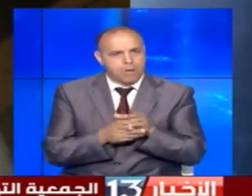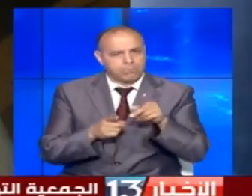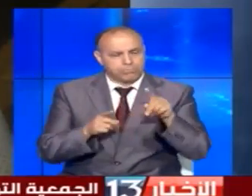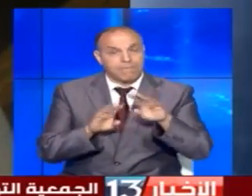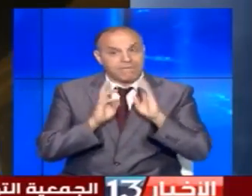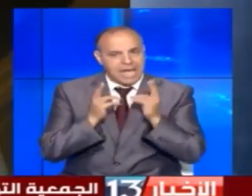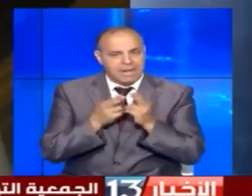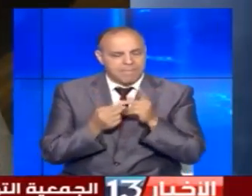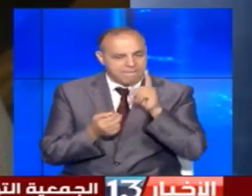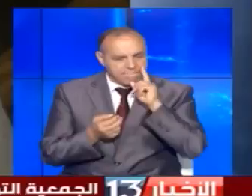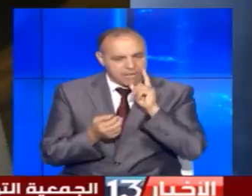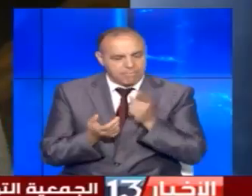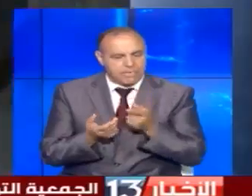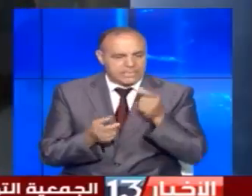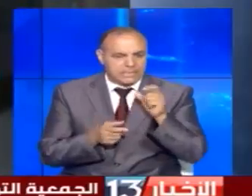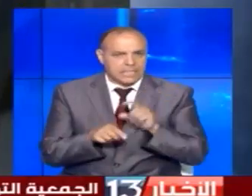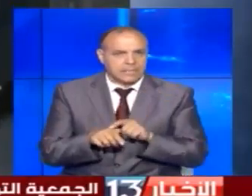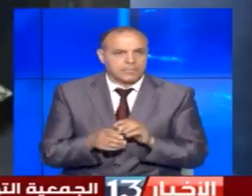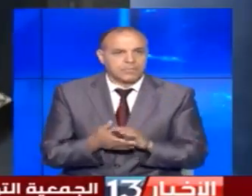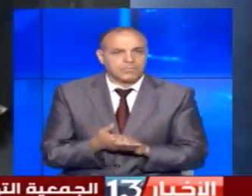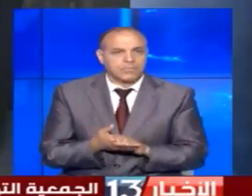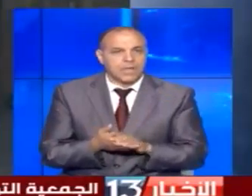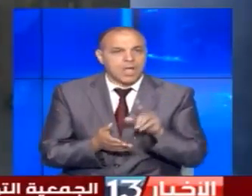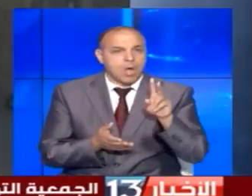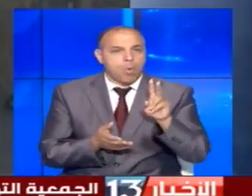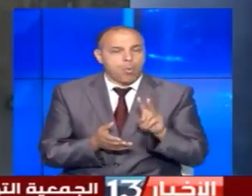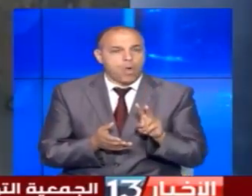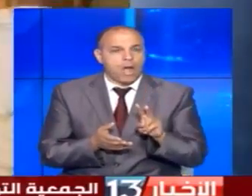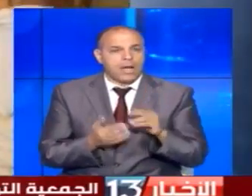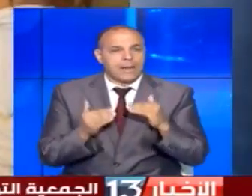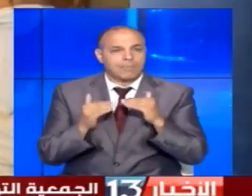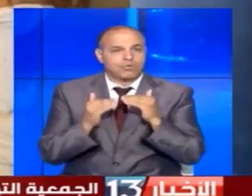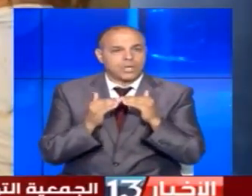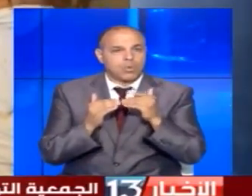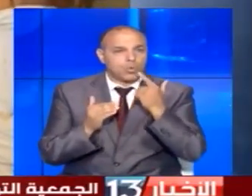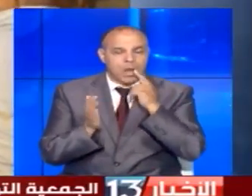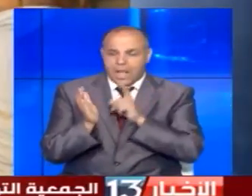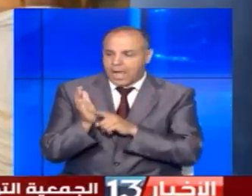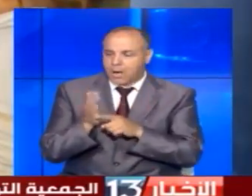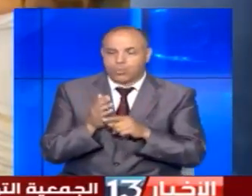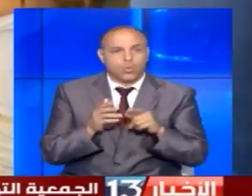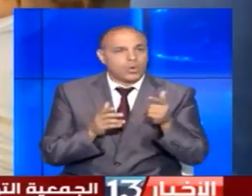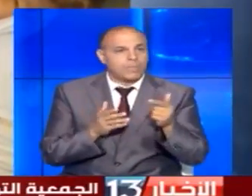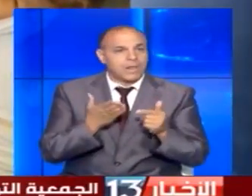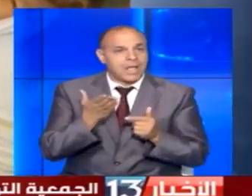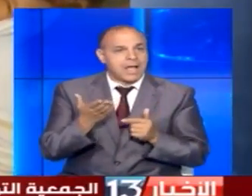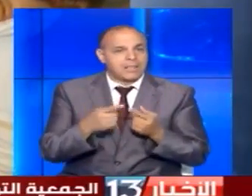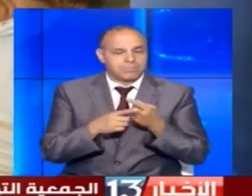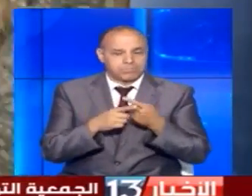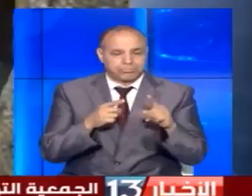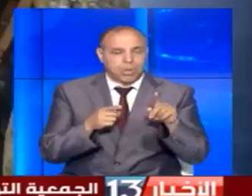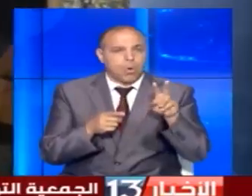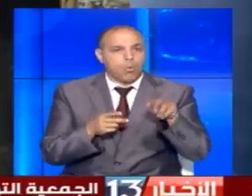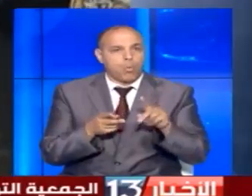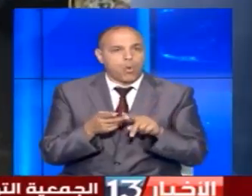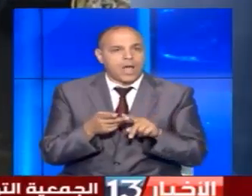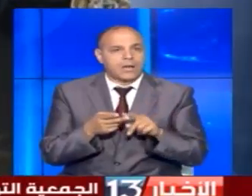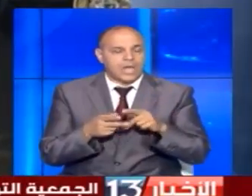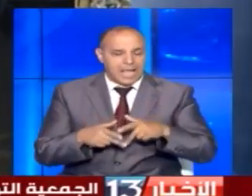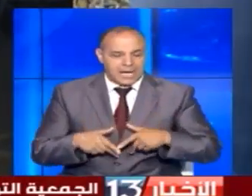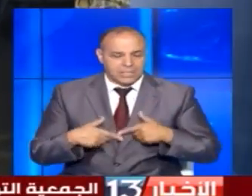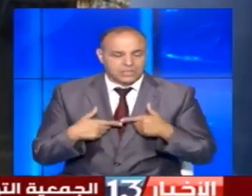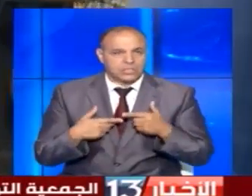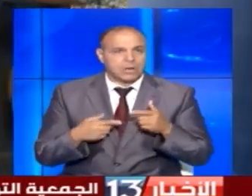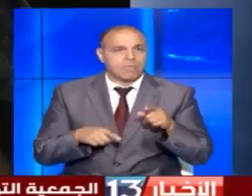الكونية للإنسان. واقع المرأة على المستويين التشريعي والقانوني يختلف عن واقعها المعيش،